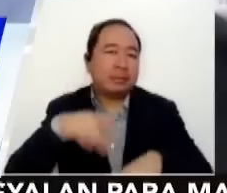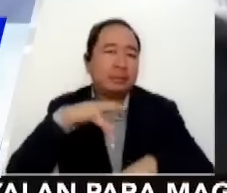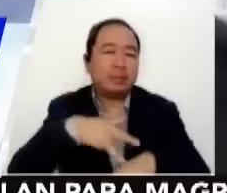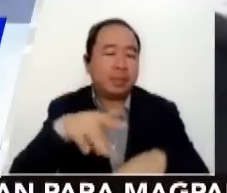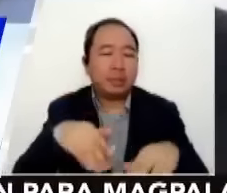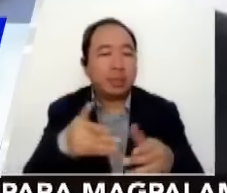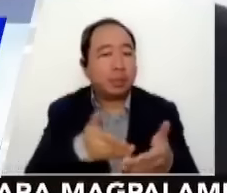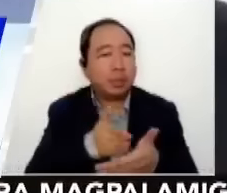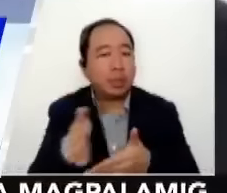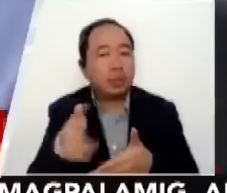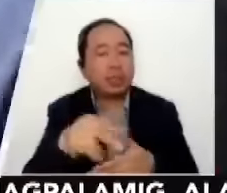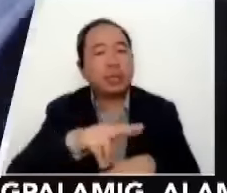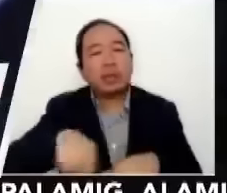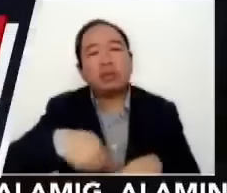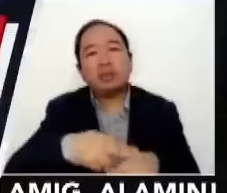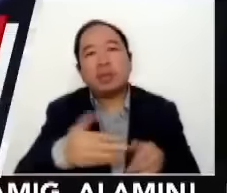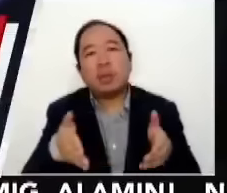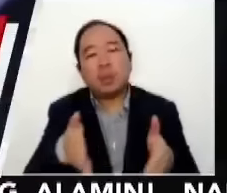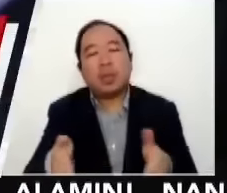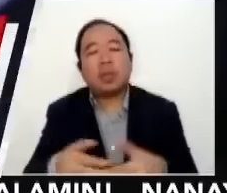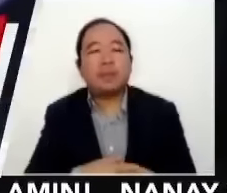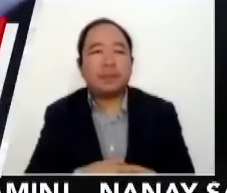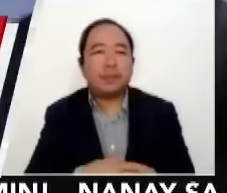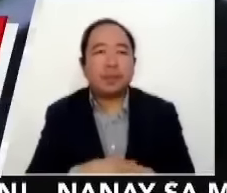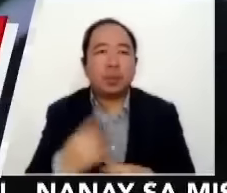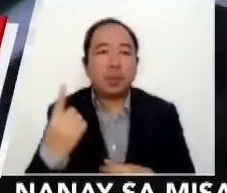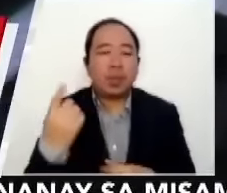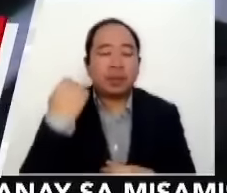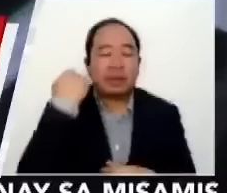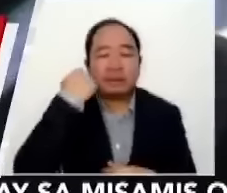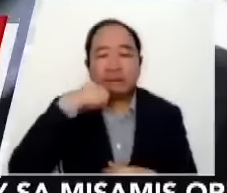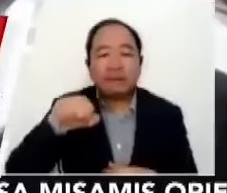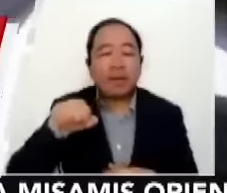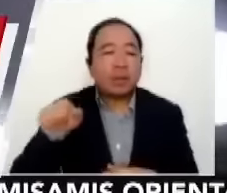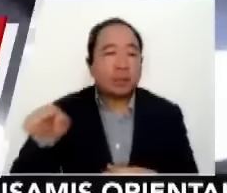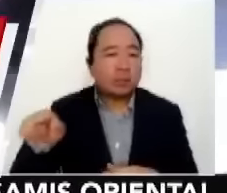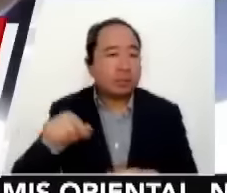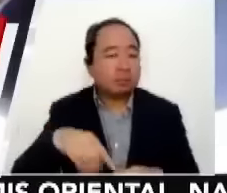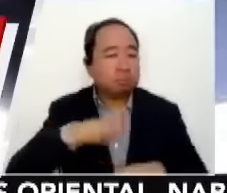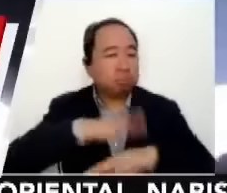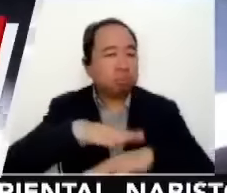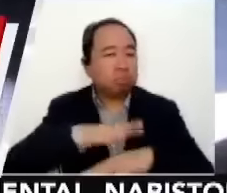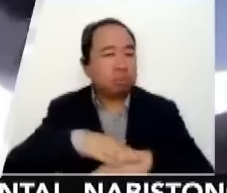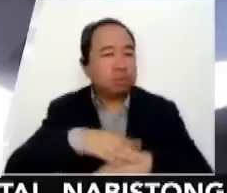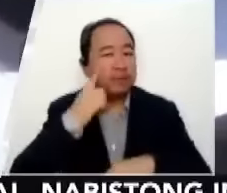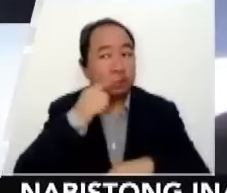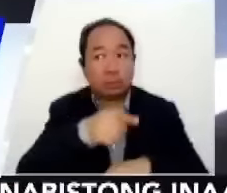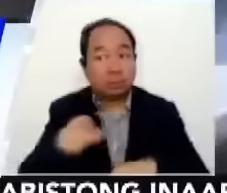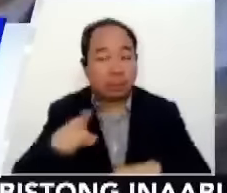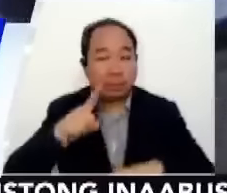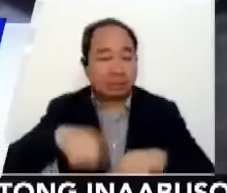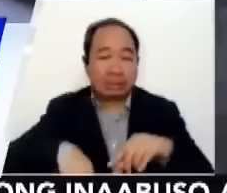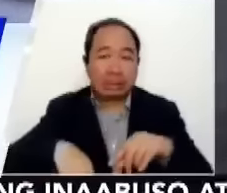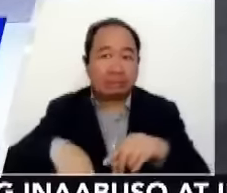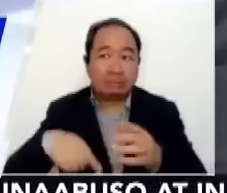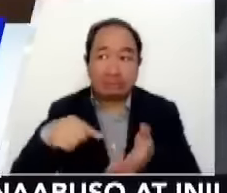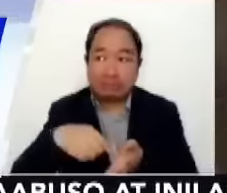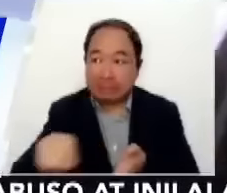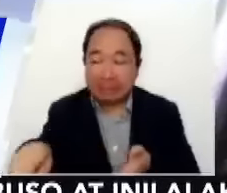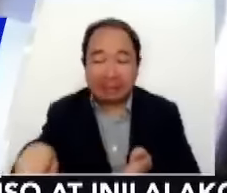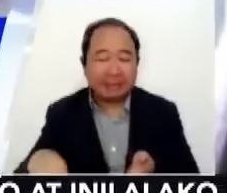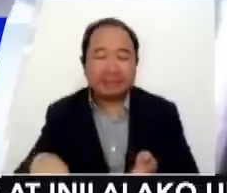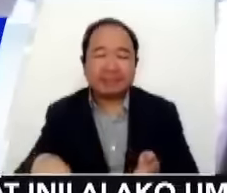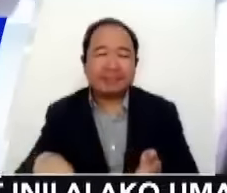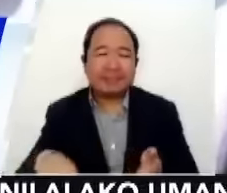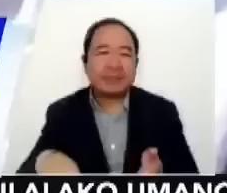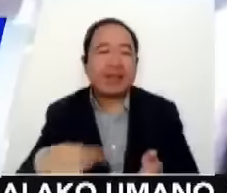isang violation na lang po yung binibigay namin or sa mga hindi kaya maka-avail ng ganon. Pero yung pasaway